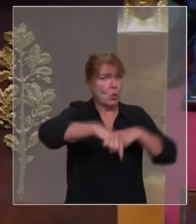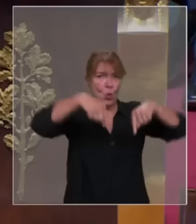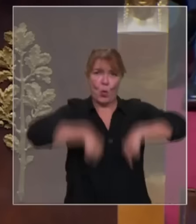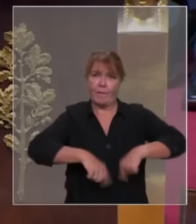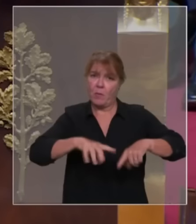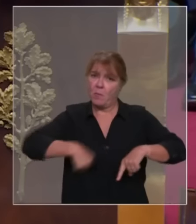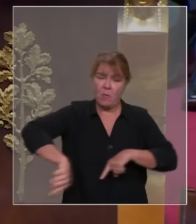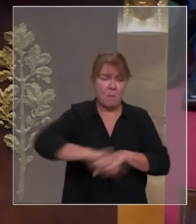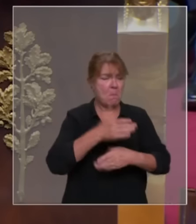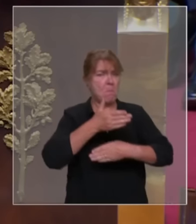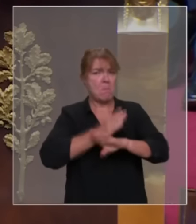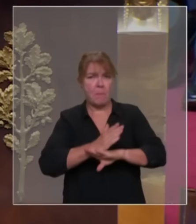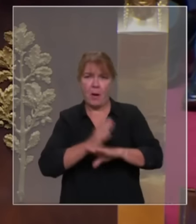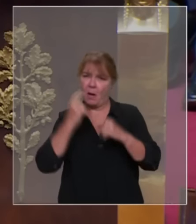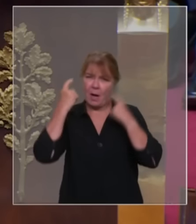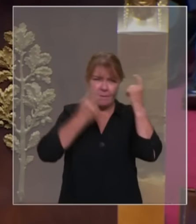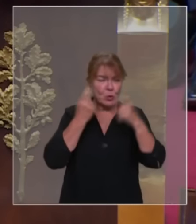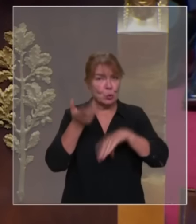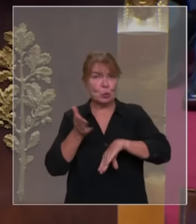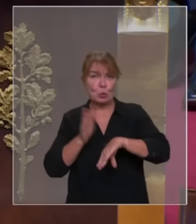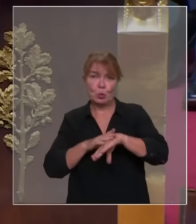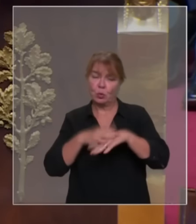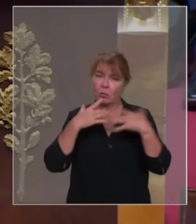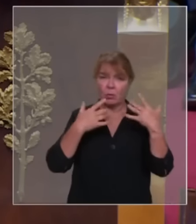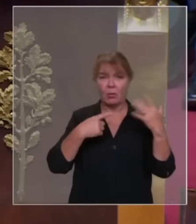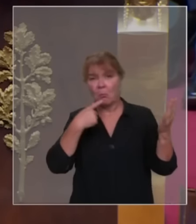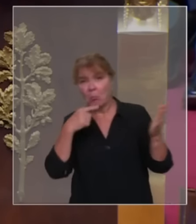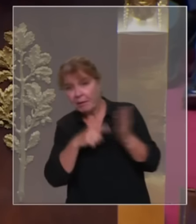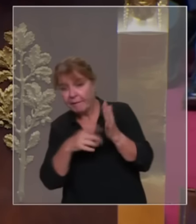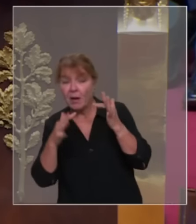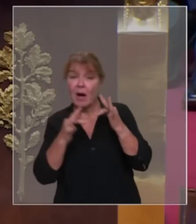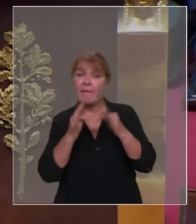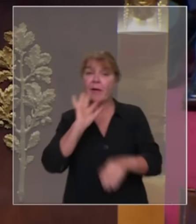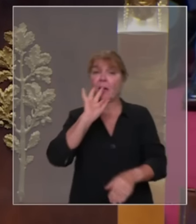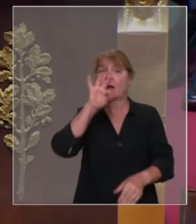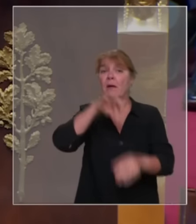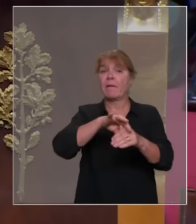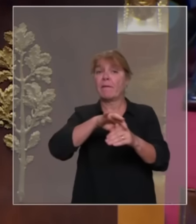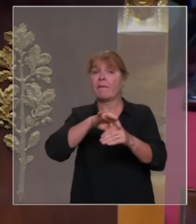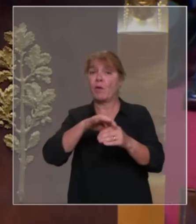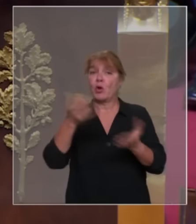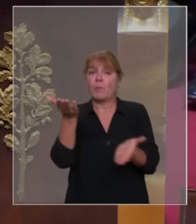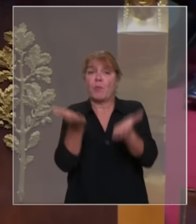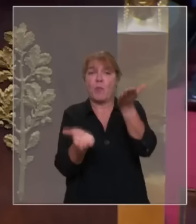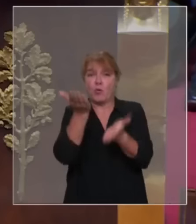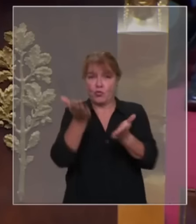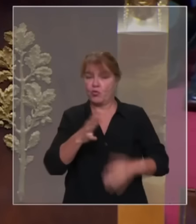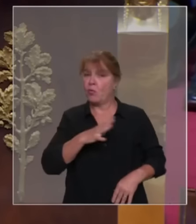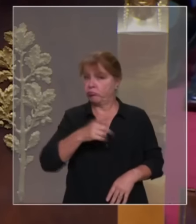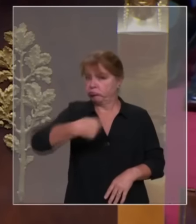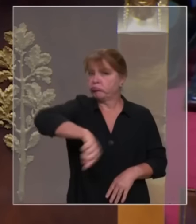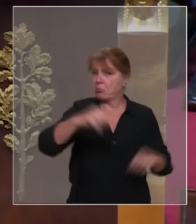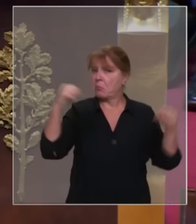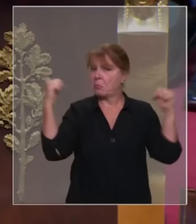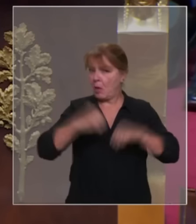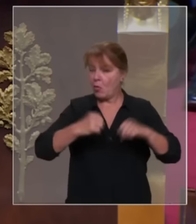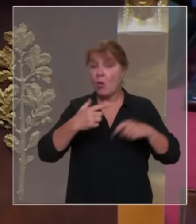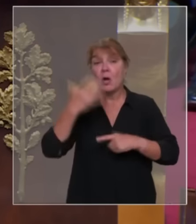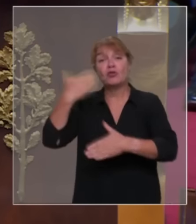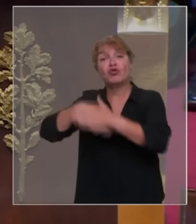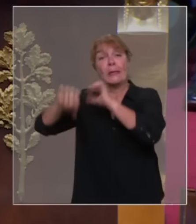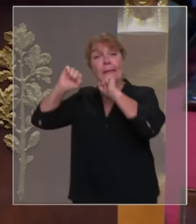à une réflexion et une action sans idéologie sur le scrutin proportionnel. Il est déjà mis en œuvre au